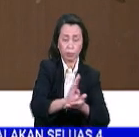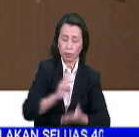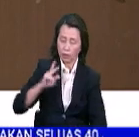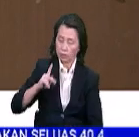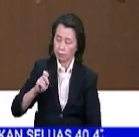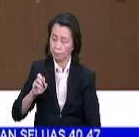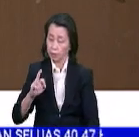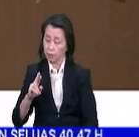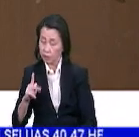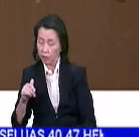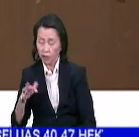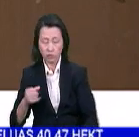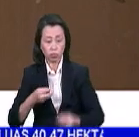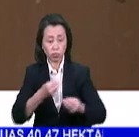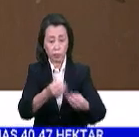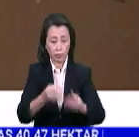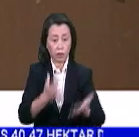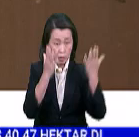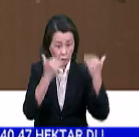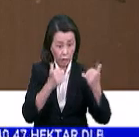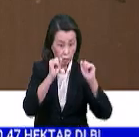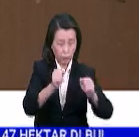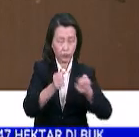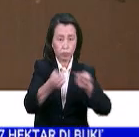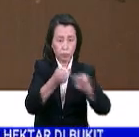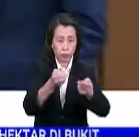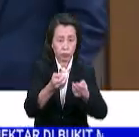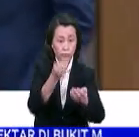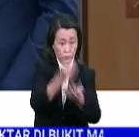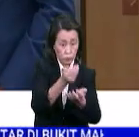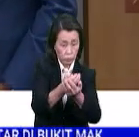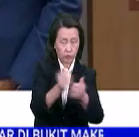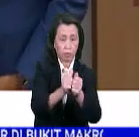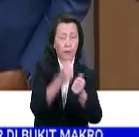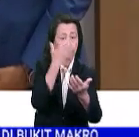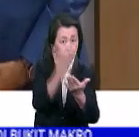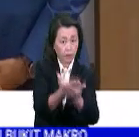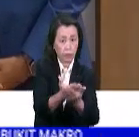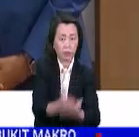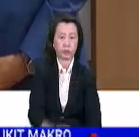ini dapat menguruskan dana tersebut dengan sebaiknya.